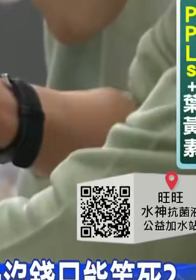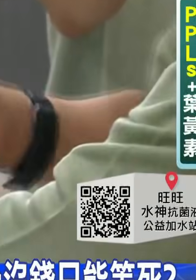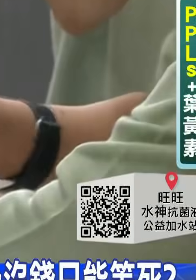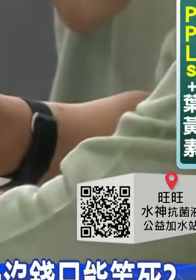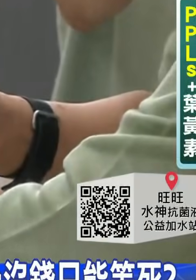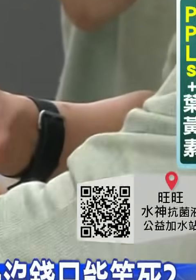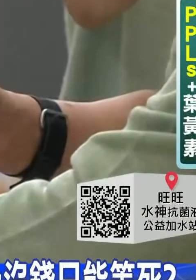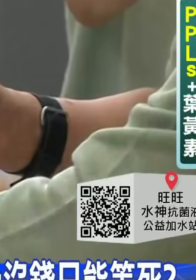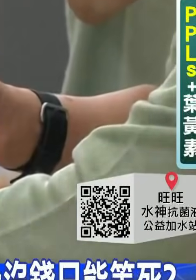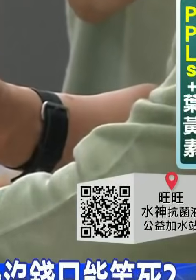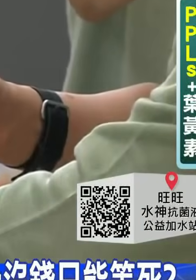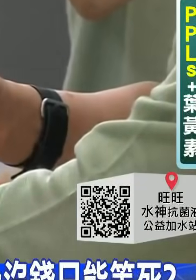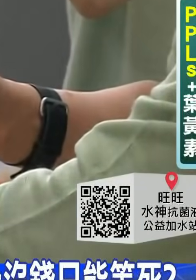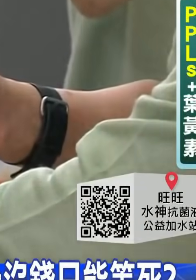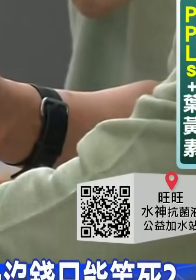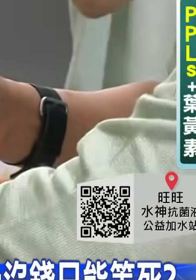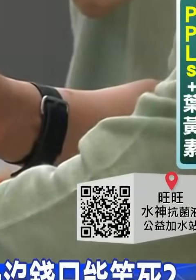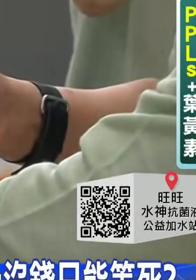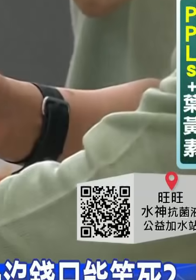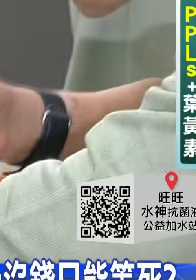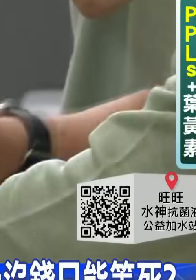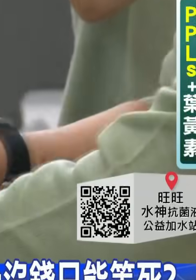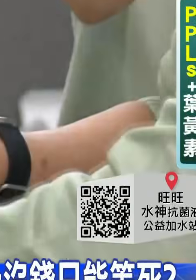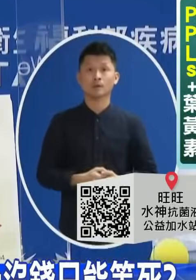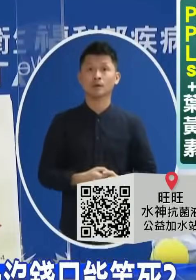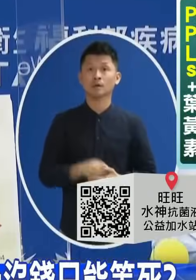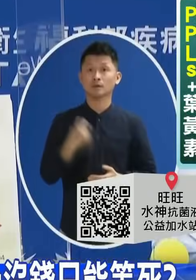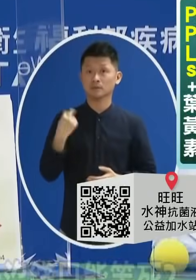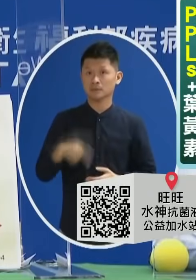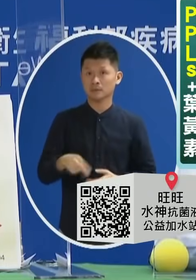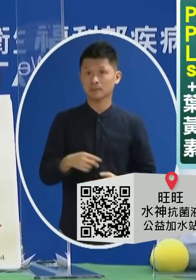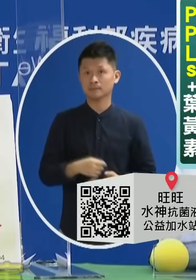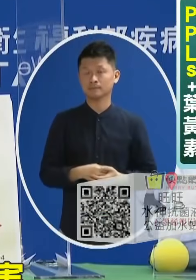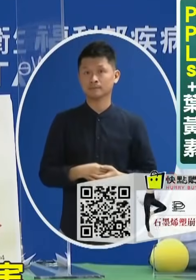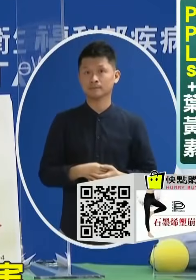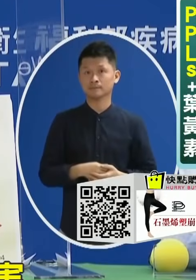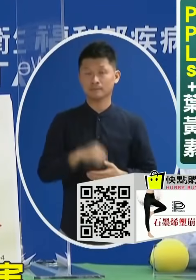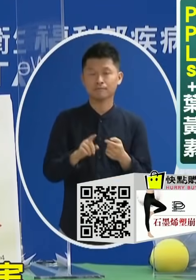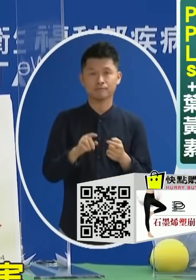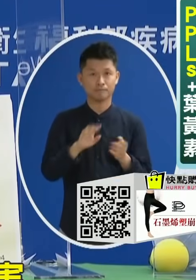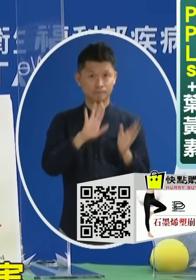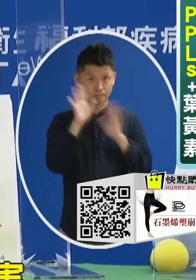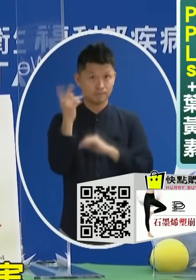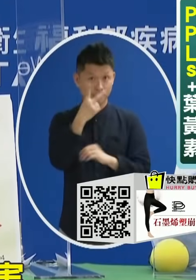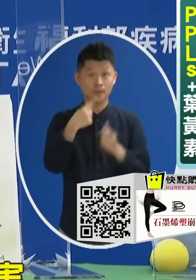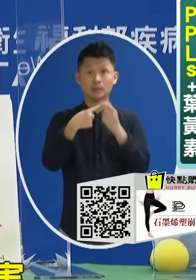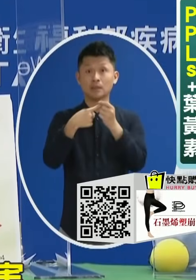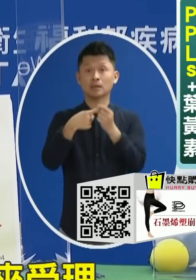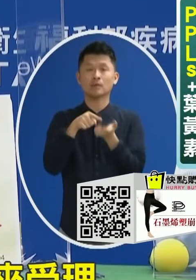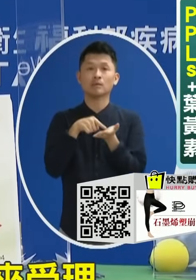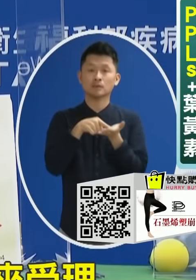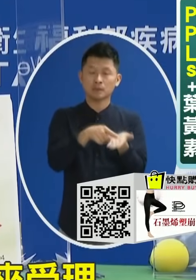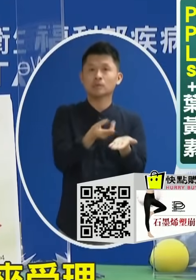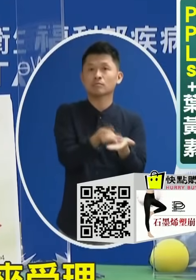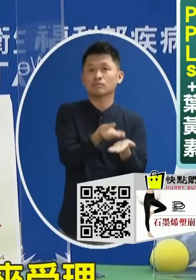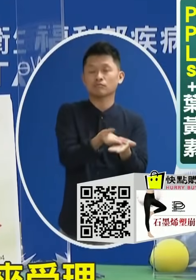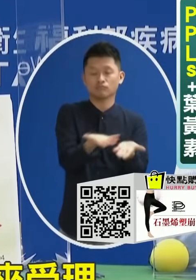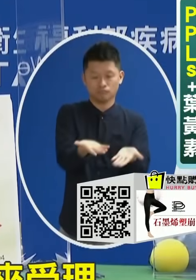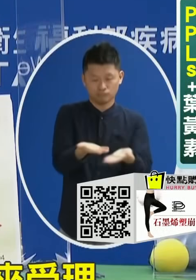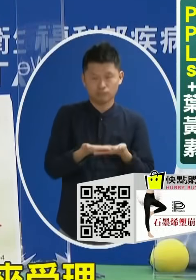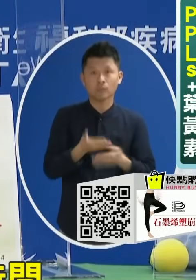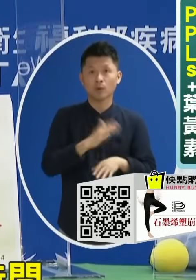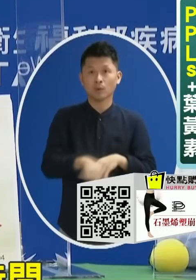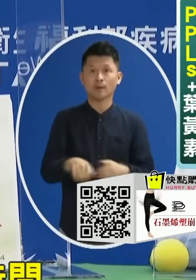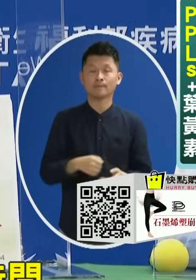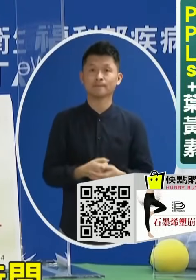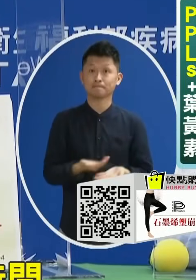在这名男子的家属已经申请预防接种受害救济， 可能的疫苗的伤害提出申请，我们当然会来受理，不过